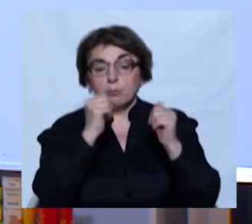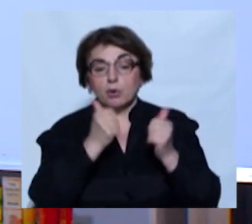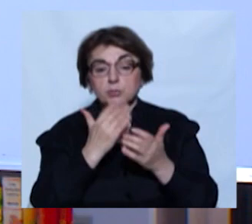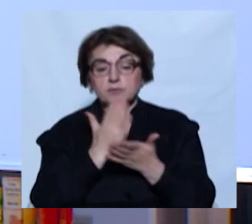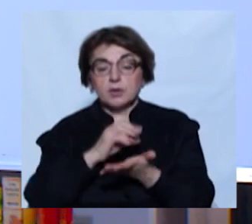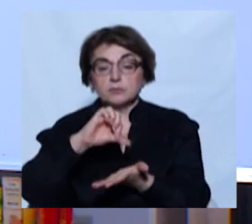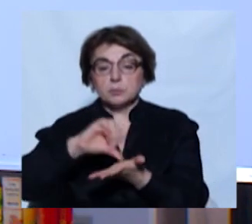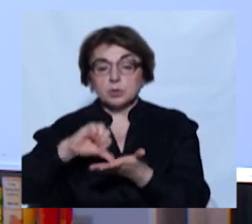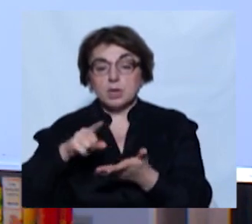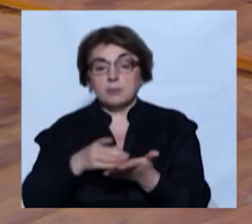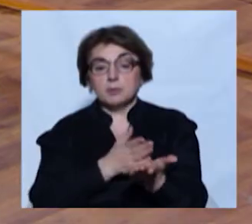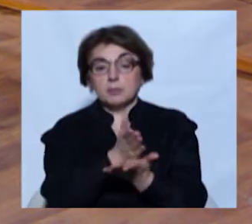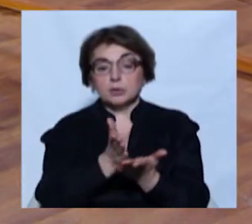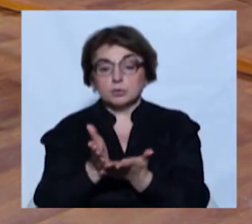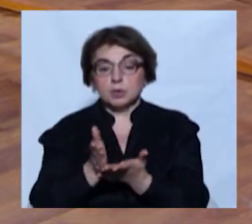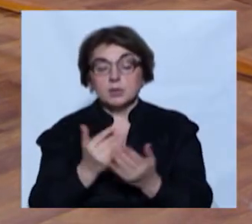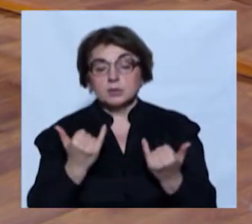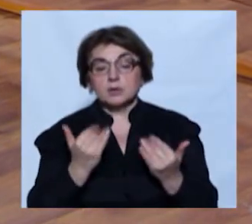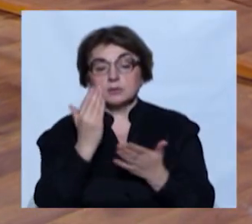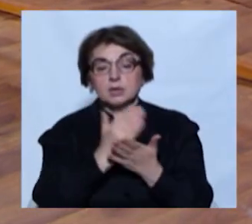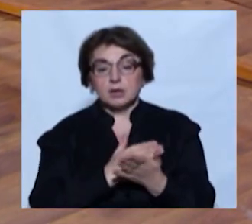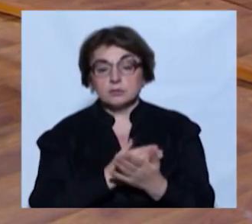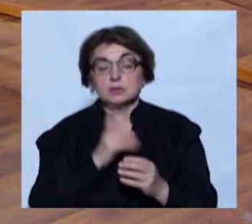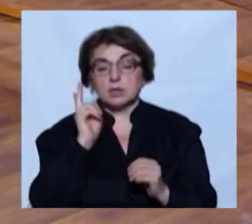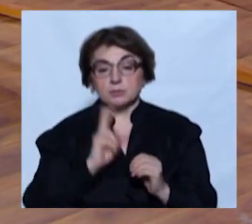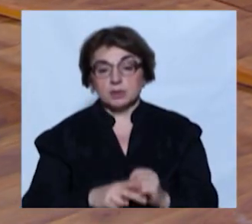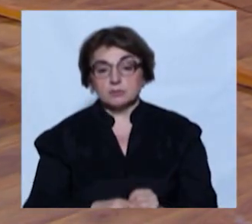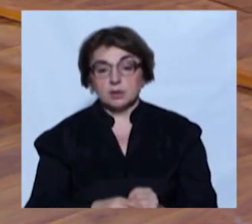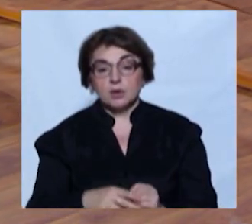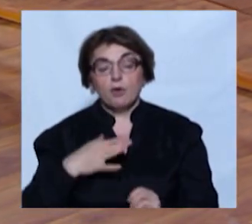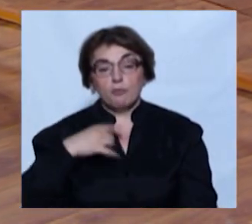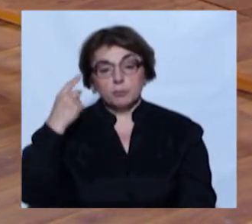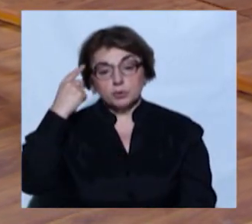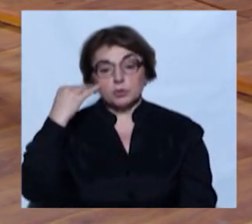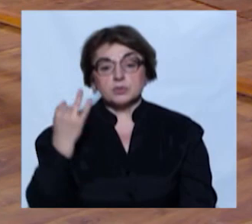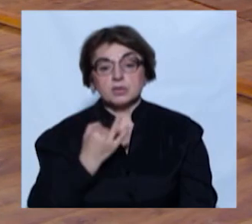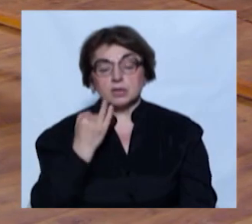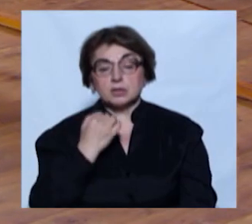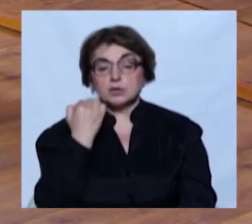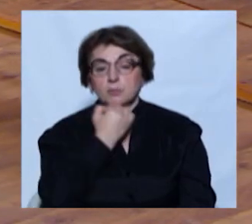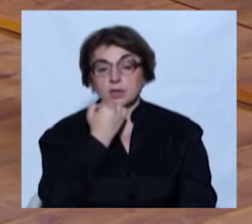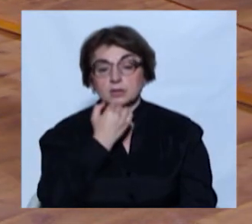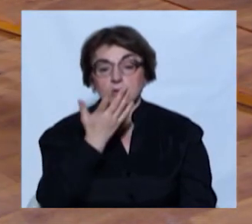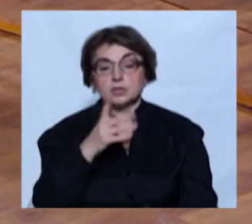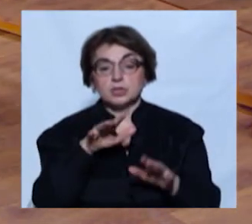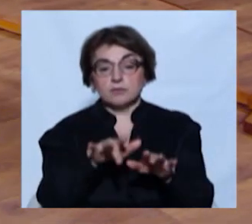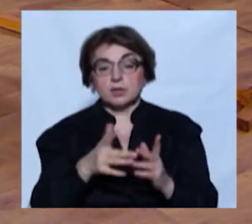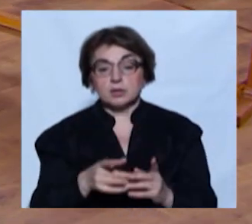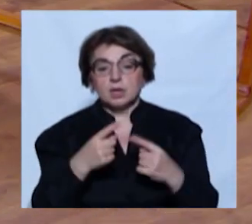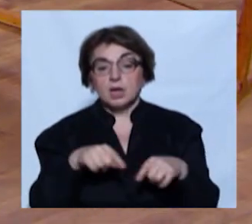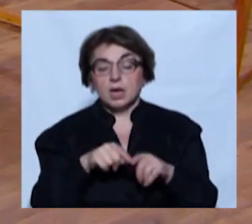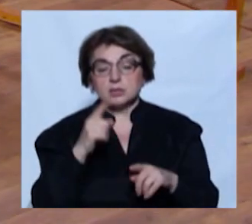ფორმით ვართ ჩართულები ამ მიმართულებით. დღევანდელი გაკვეთილი ამოიწურა, ვფიქრობ, რომ საინტერესო მასალას შევეხეთ, ასევე